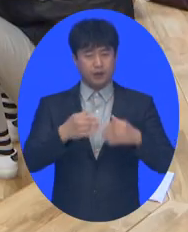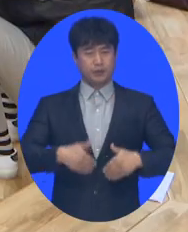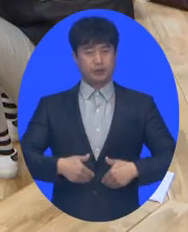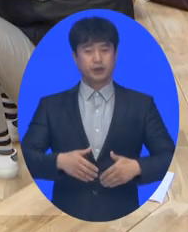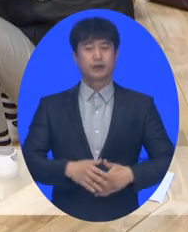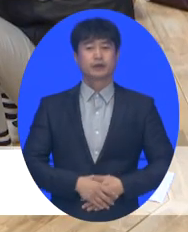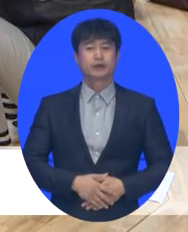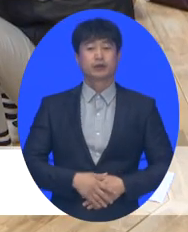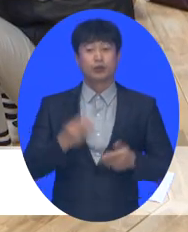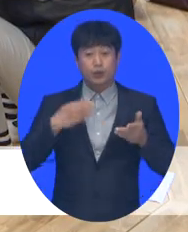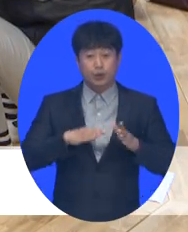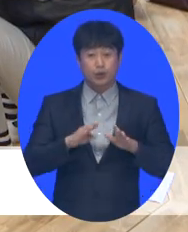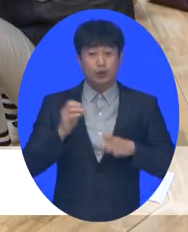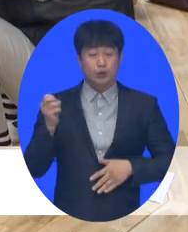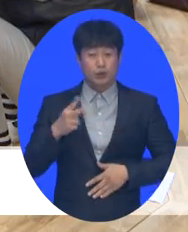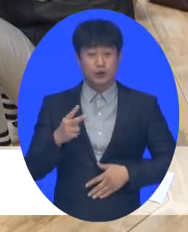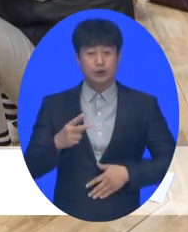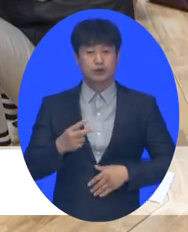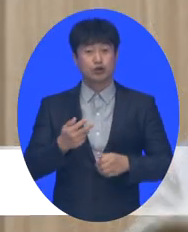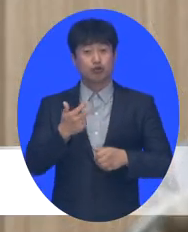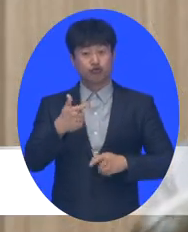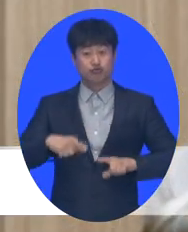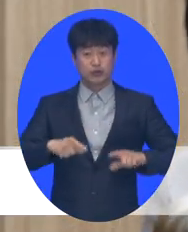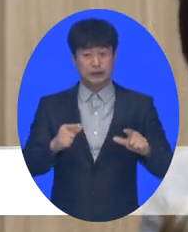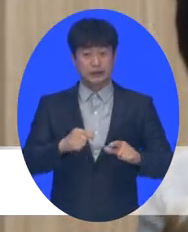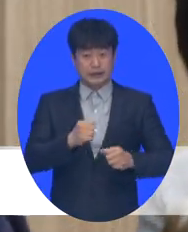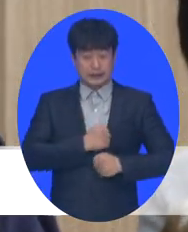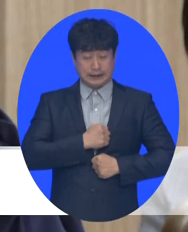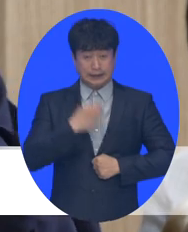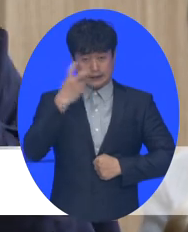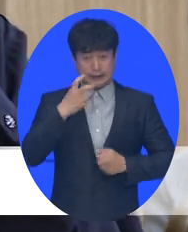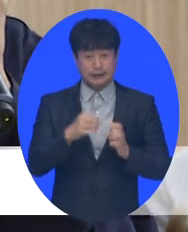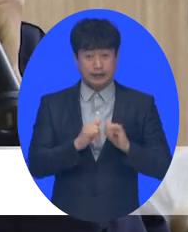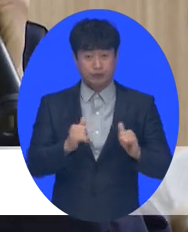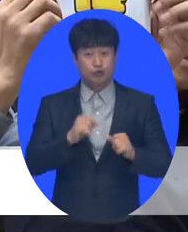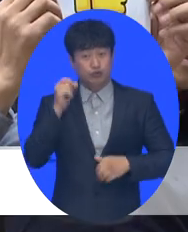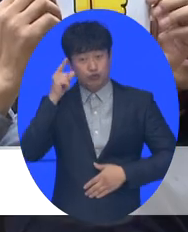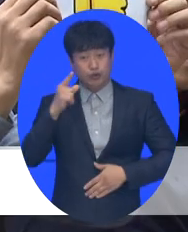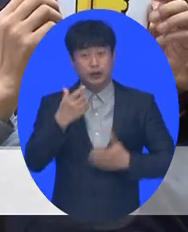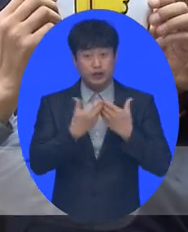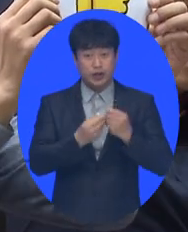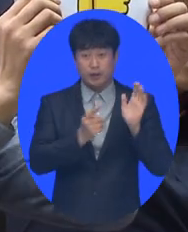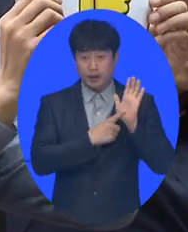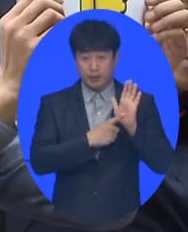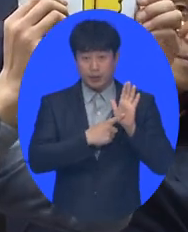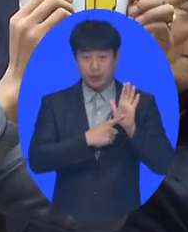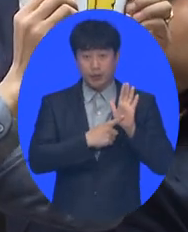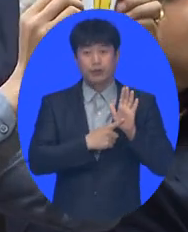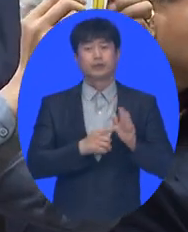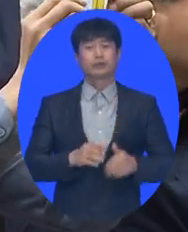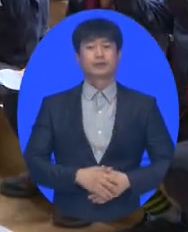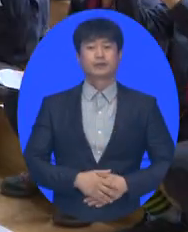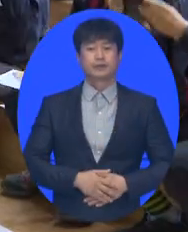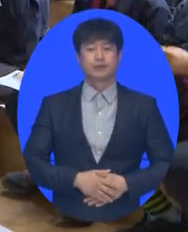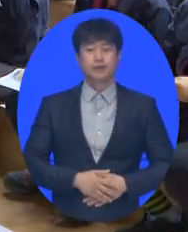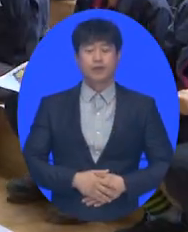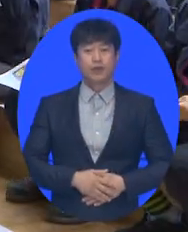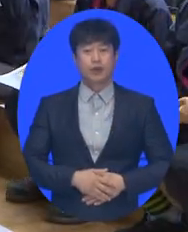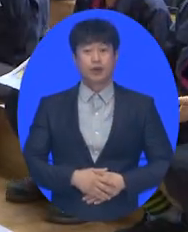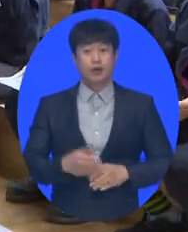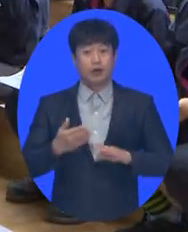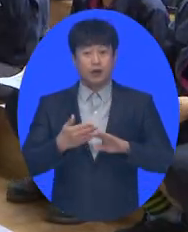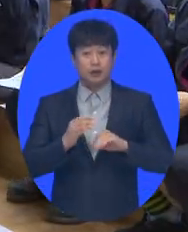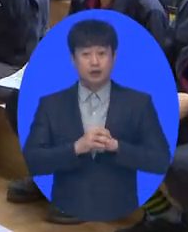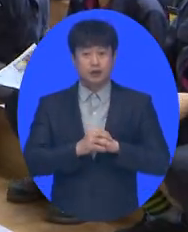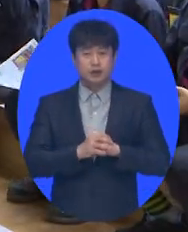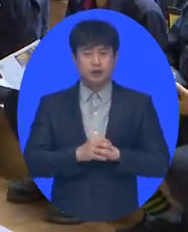좋겠습니다 경기도는 또 지난 6일 노동안전 지킴 및 우수사례 발표 대회를 개최해 우수 활동을 공유했습니다 외국어로